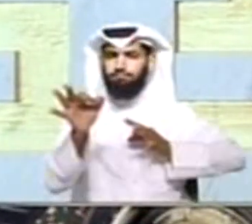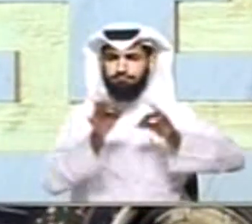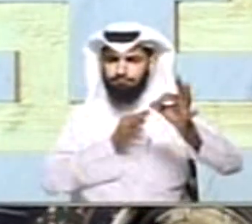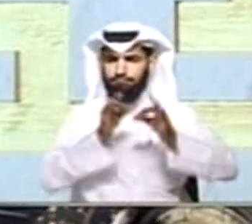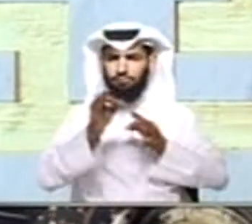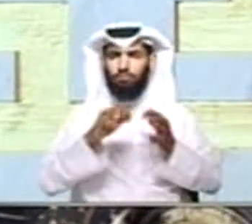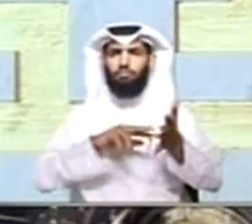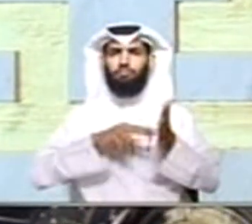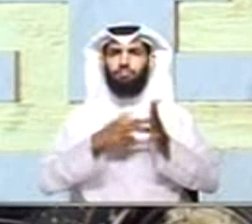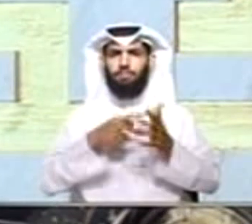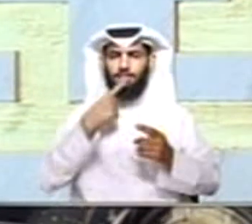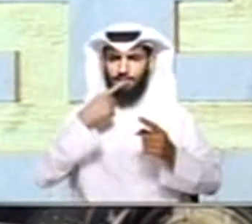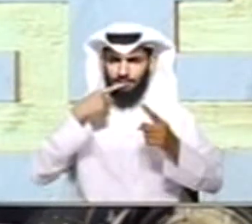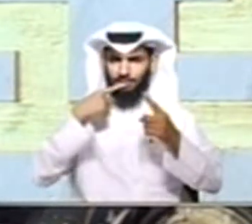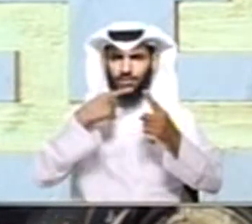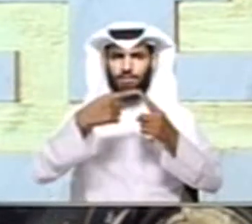خلال السنة